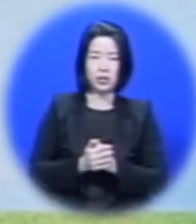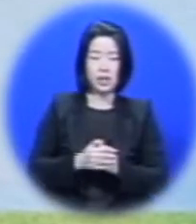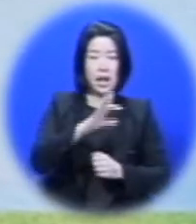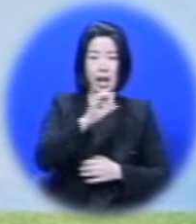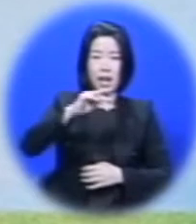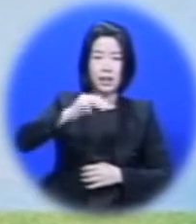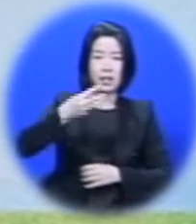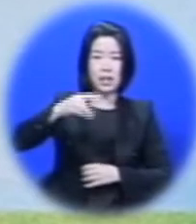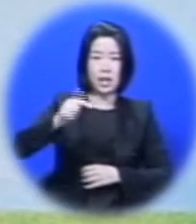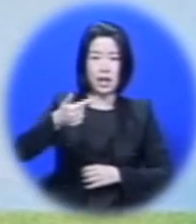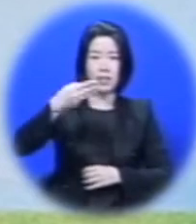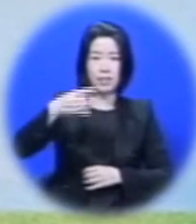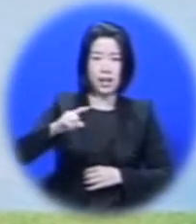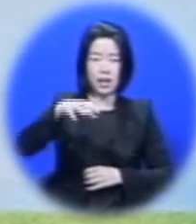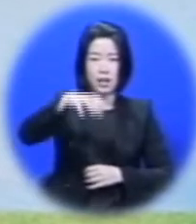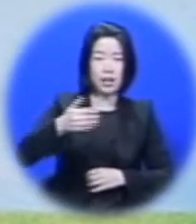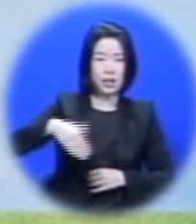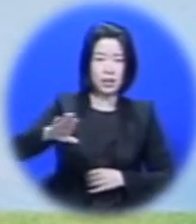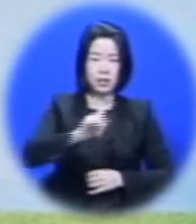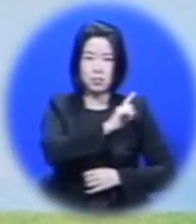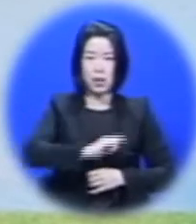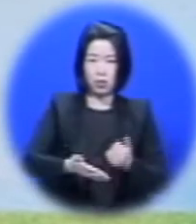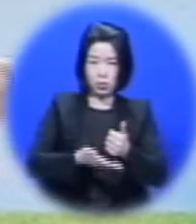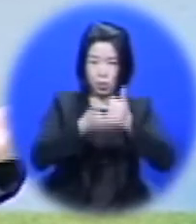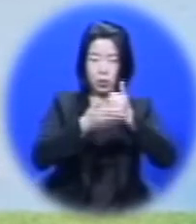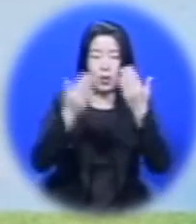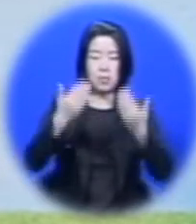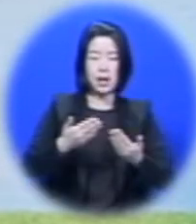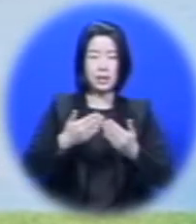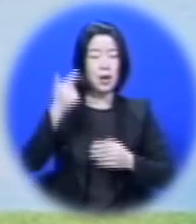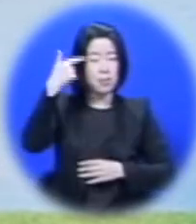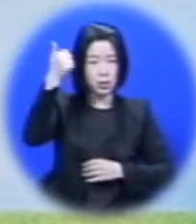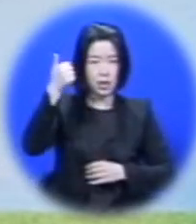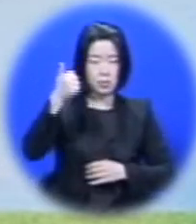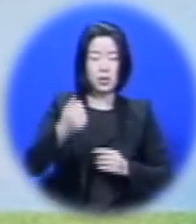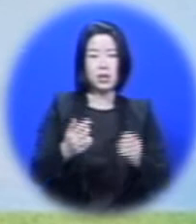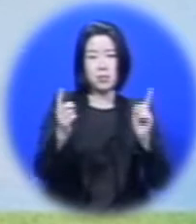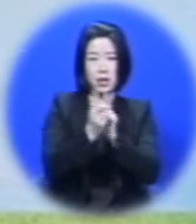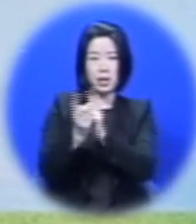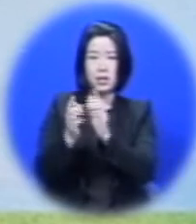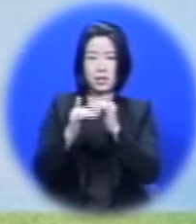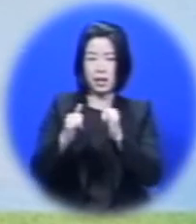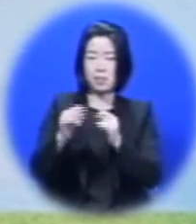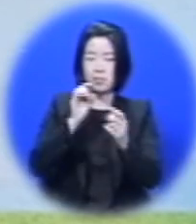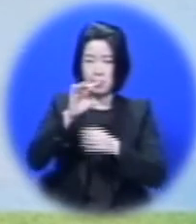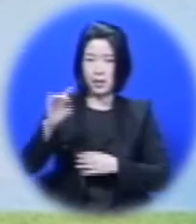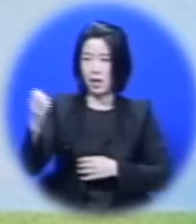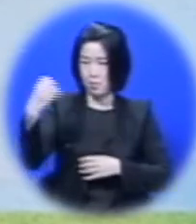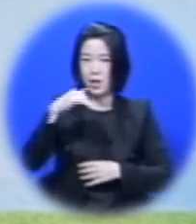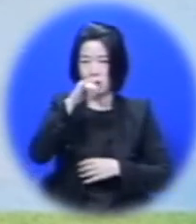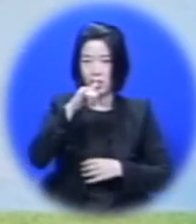애틀랜타에 갔더니 아주 존경받으시는 목사님 이야기를 쭉 만나는 분들마다 하시더라고요. 이미 세상을